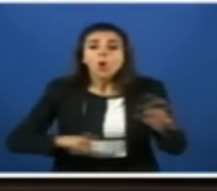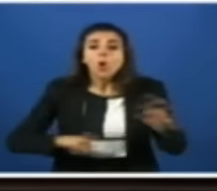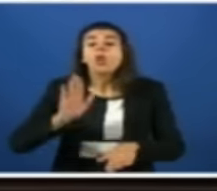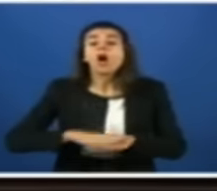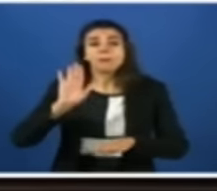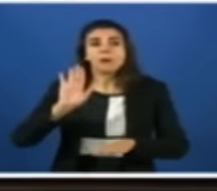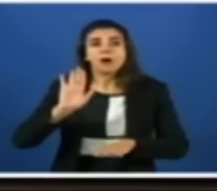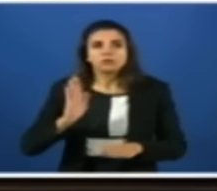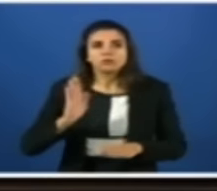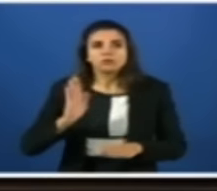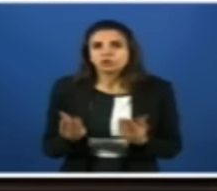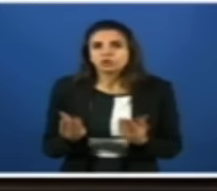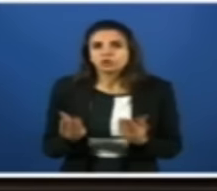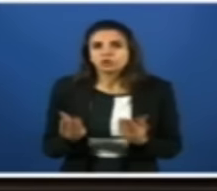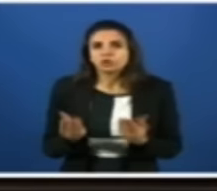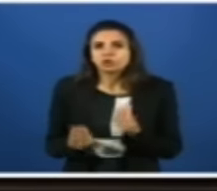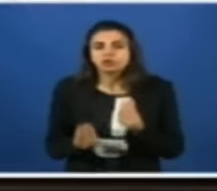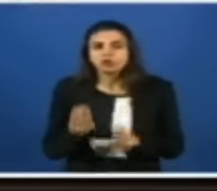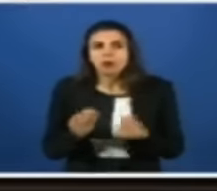yapmayın.